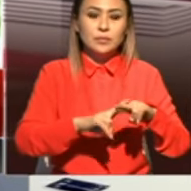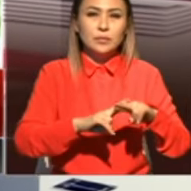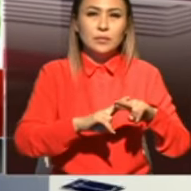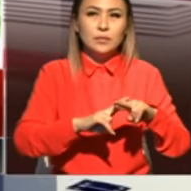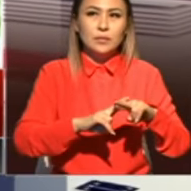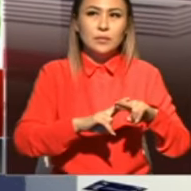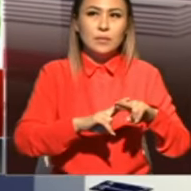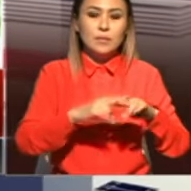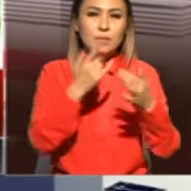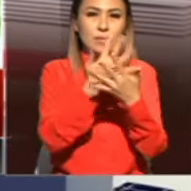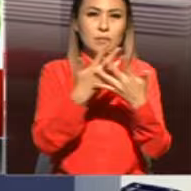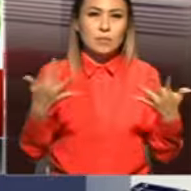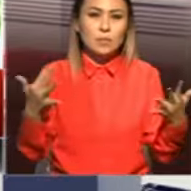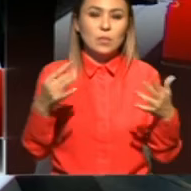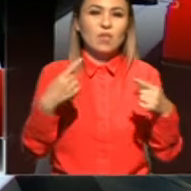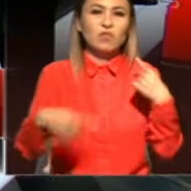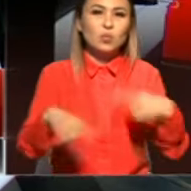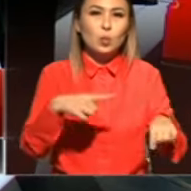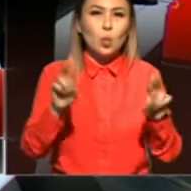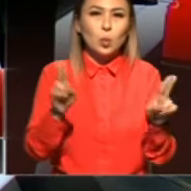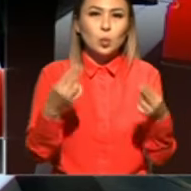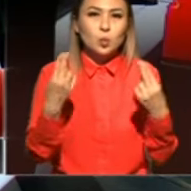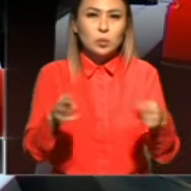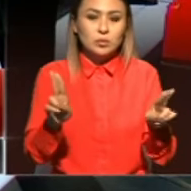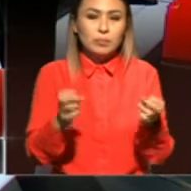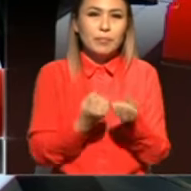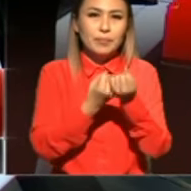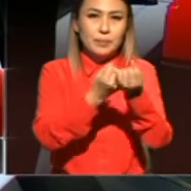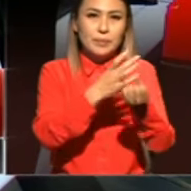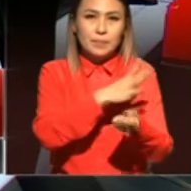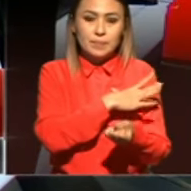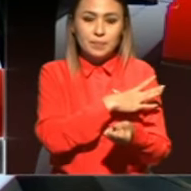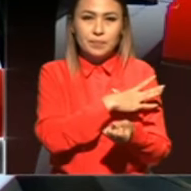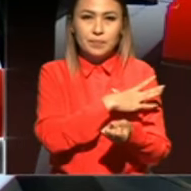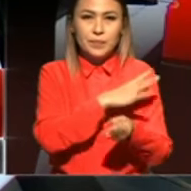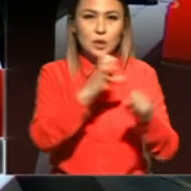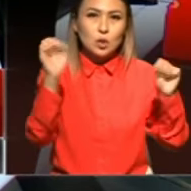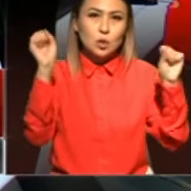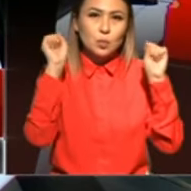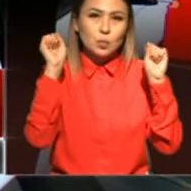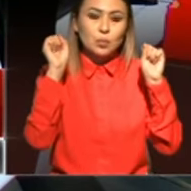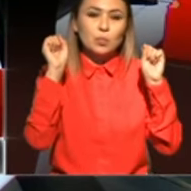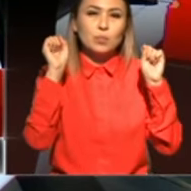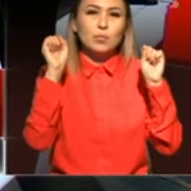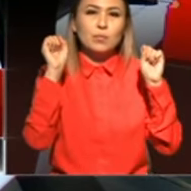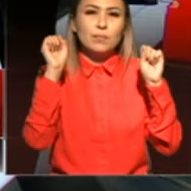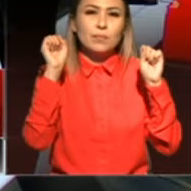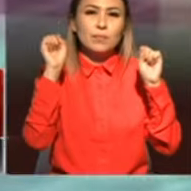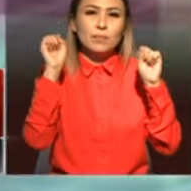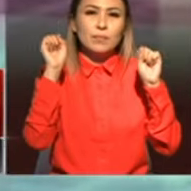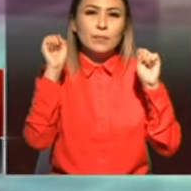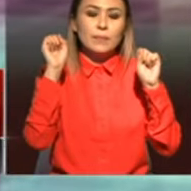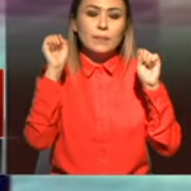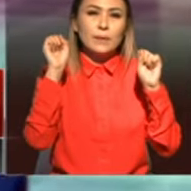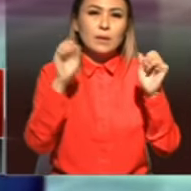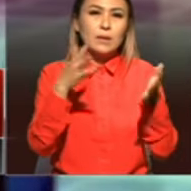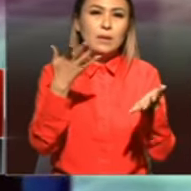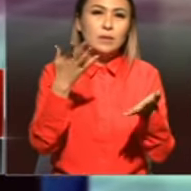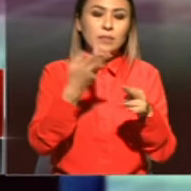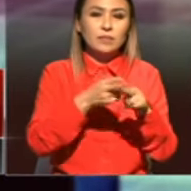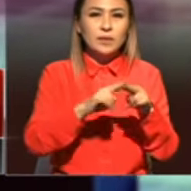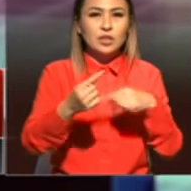әлдеқайда әртүрлі жаңағы футбол клубтарын жаңағы қолдап кеттік. Спорттық инфрақұрылымды салып,